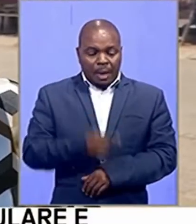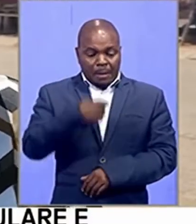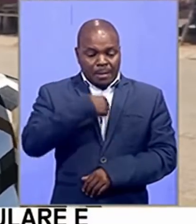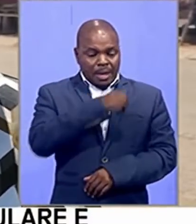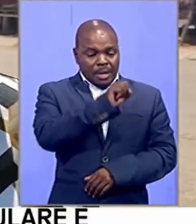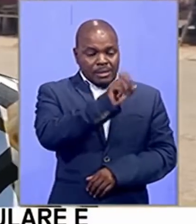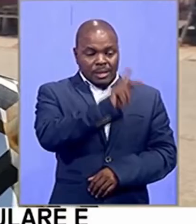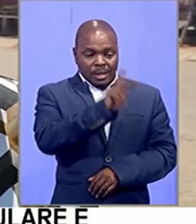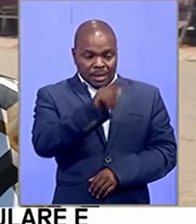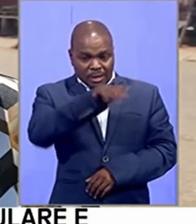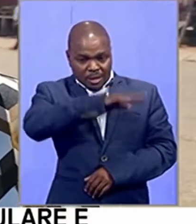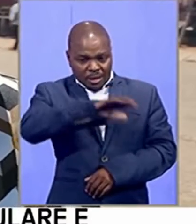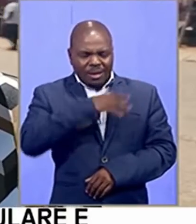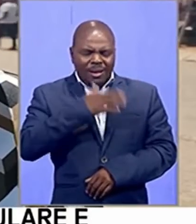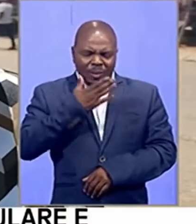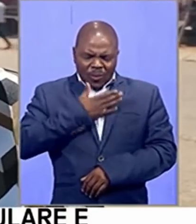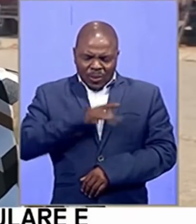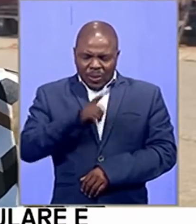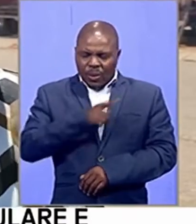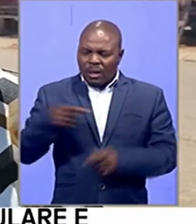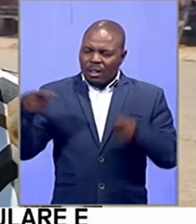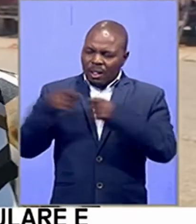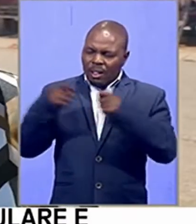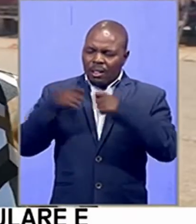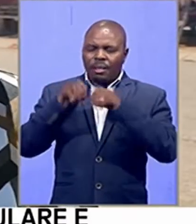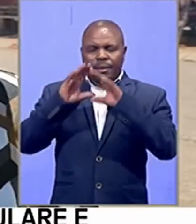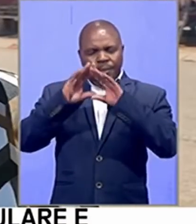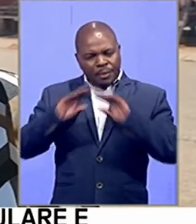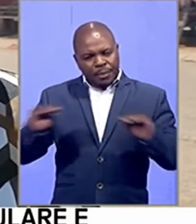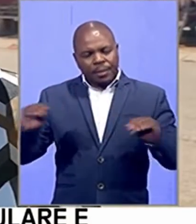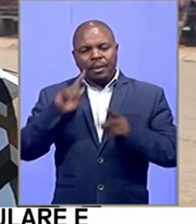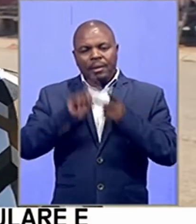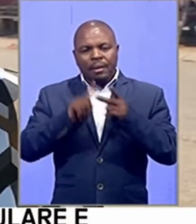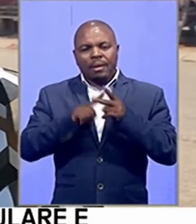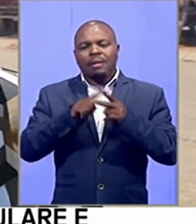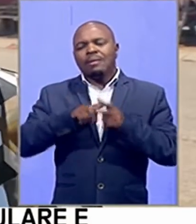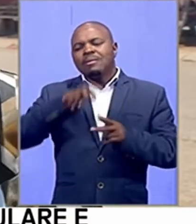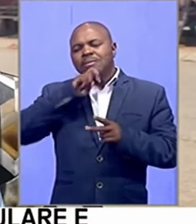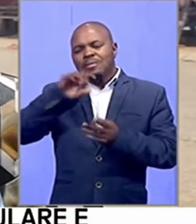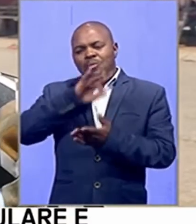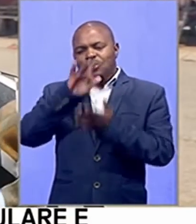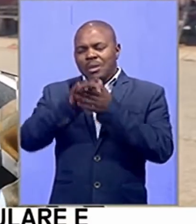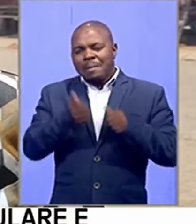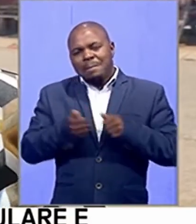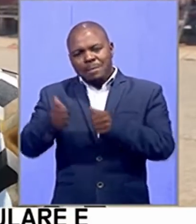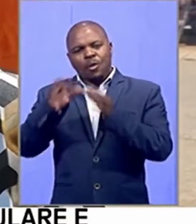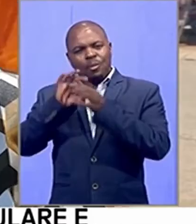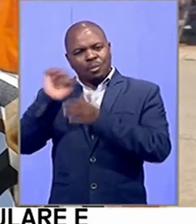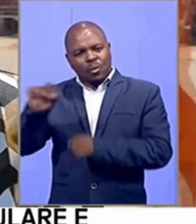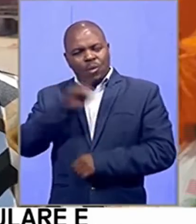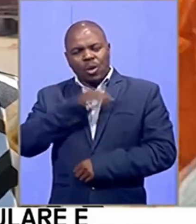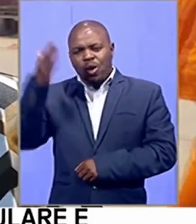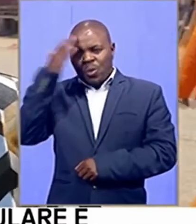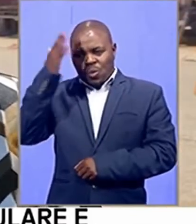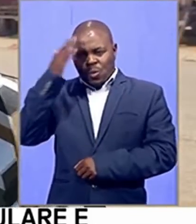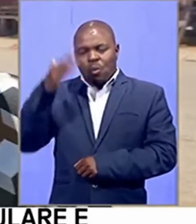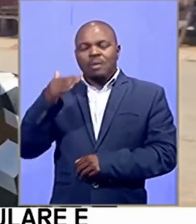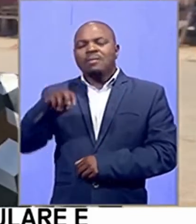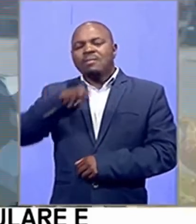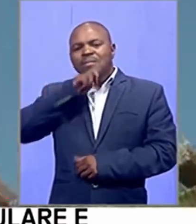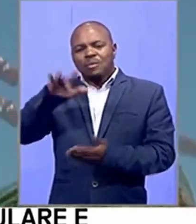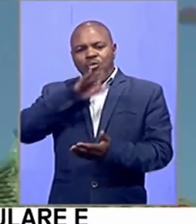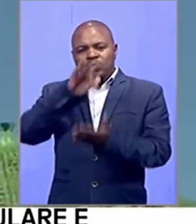duma dintwa tše dino yesa bogoši bo boele bogošing jwale ka ge re tseba gore bogoši